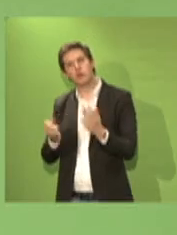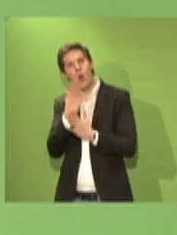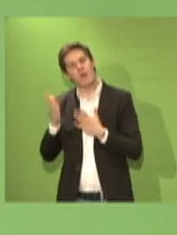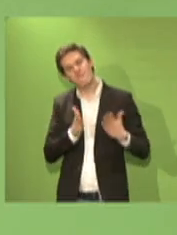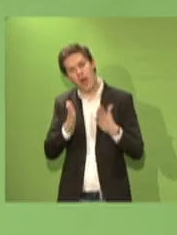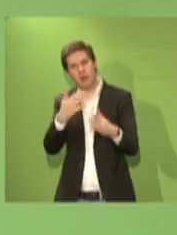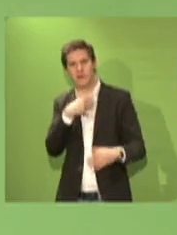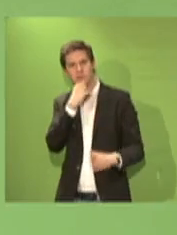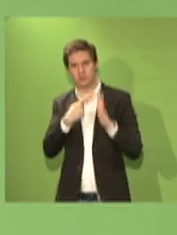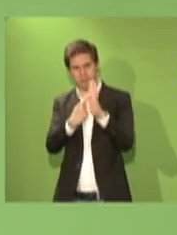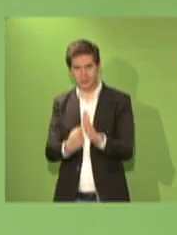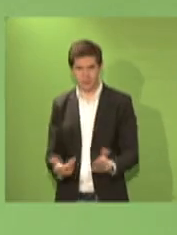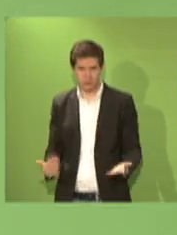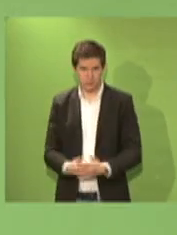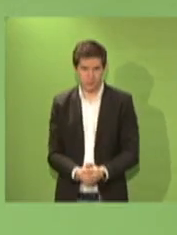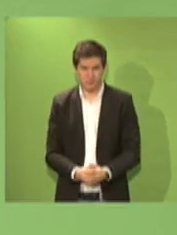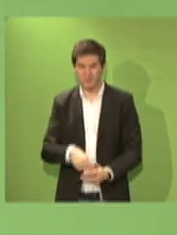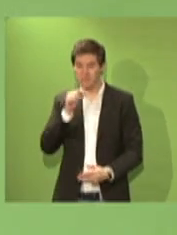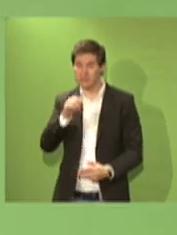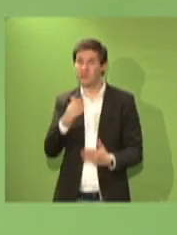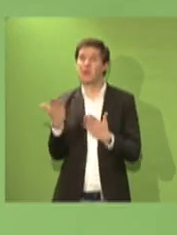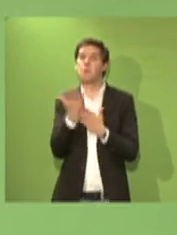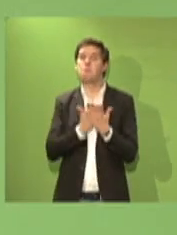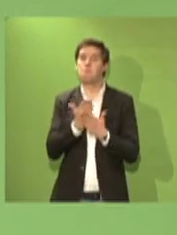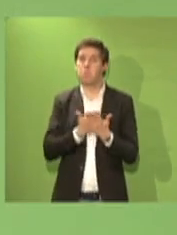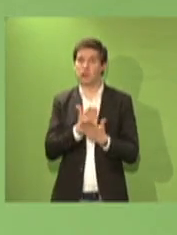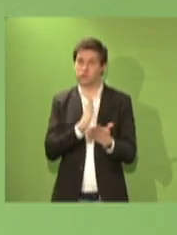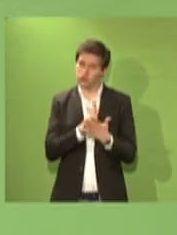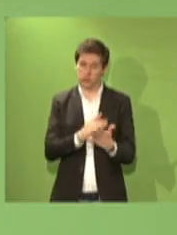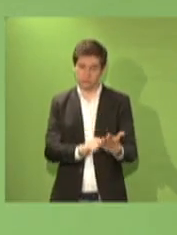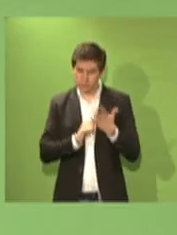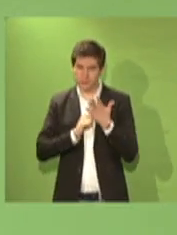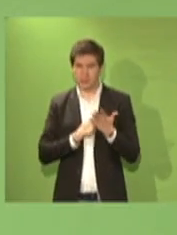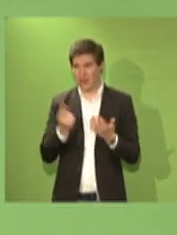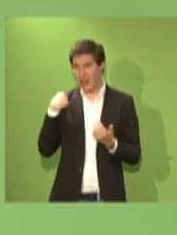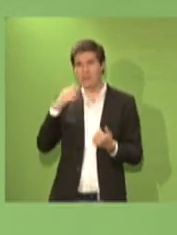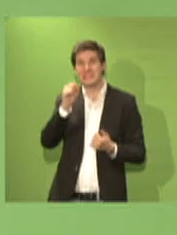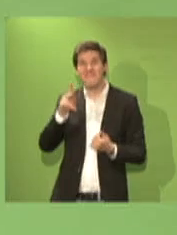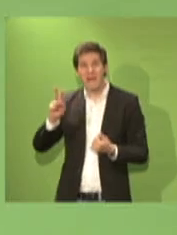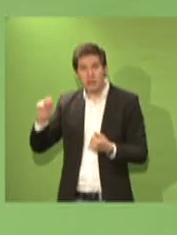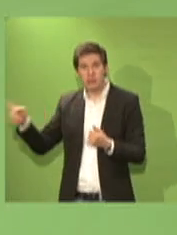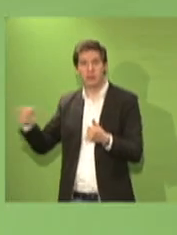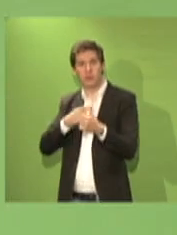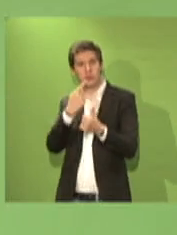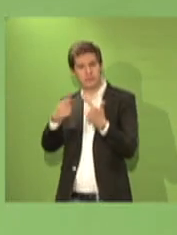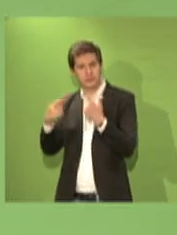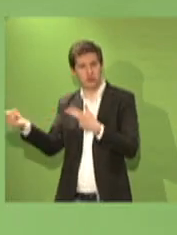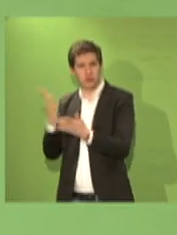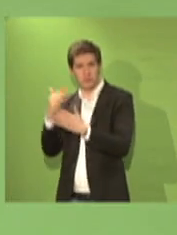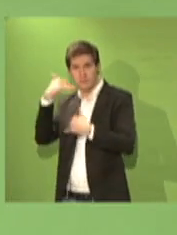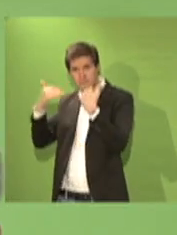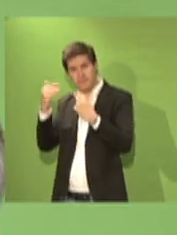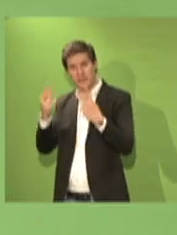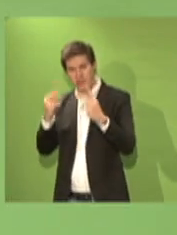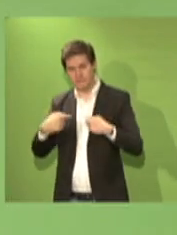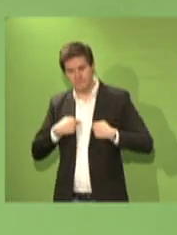eröffnen. Und wir zeigen an diesen Beispielen, neben den genannten von Sven und anderen, dass die